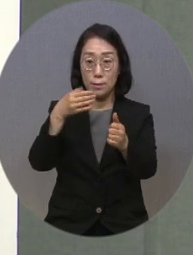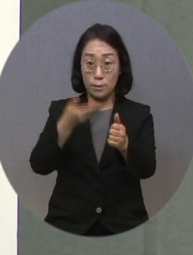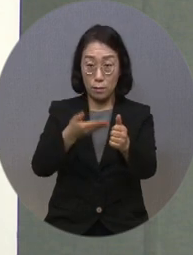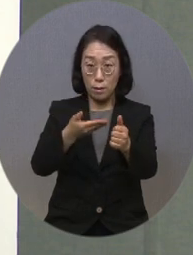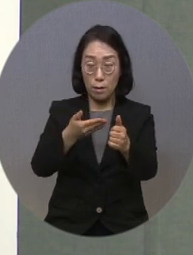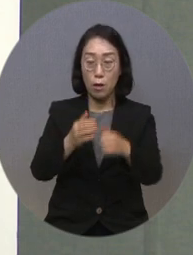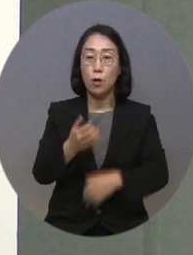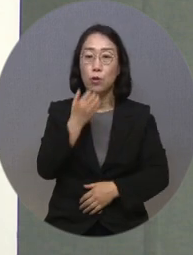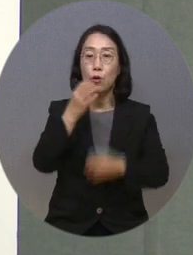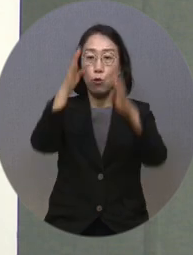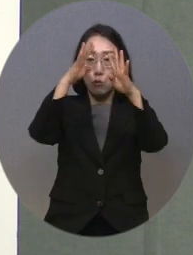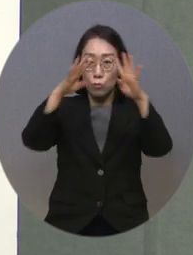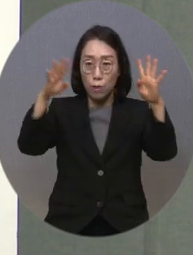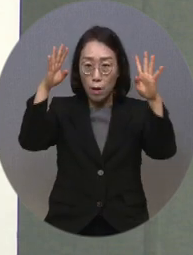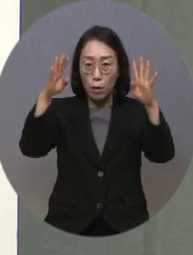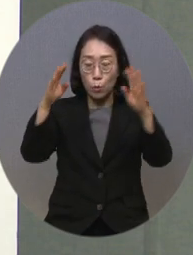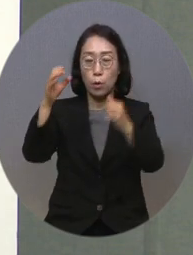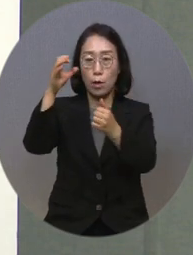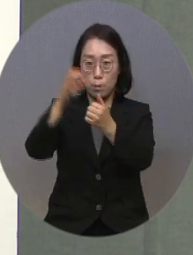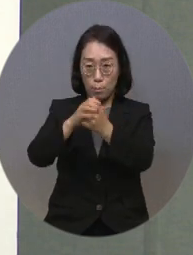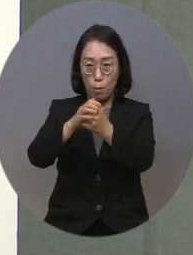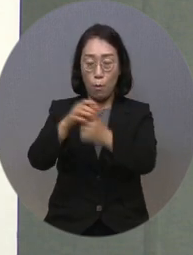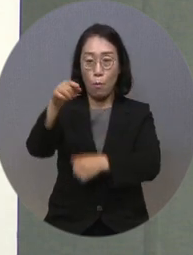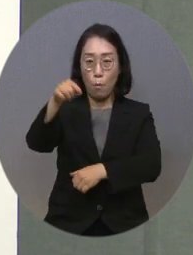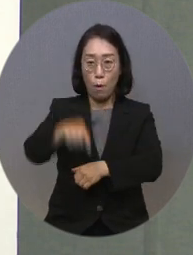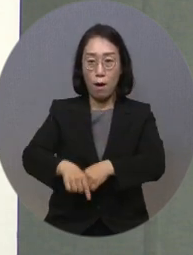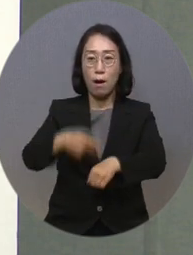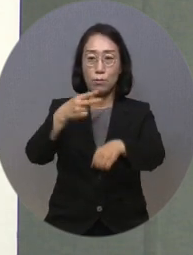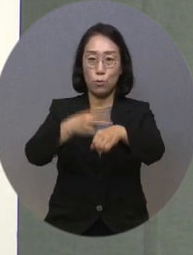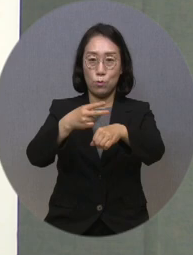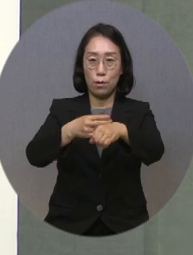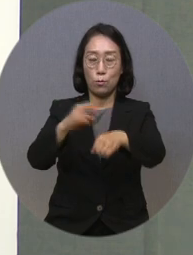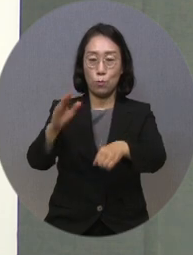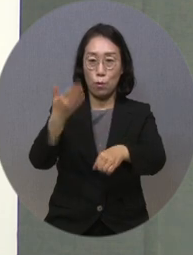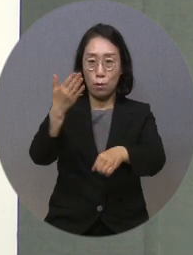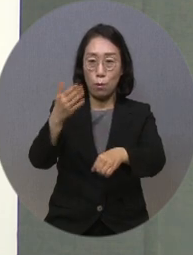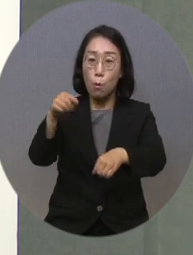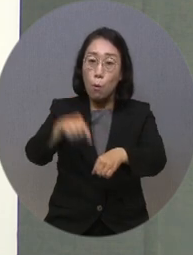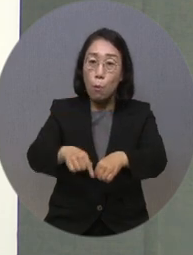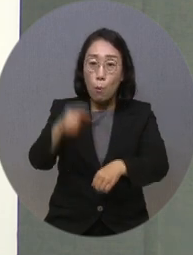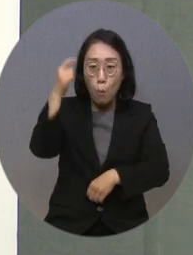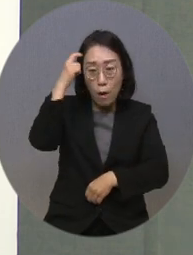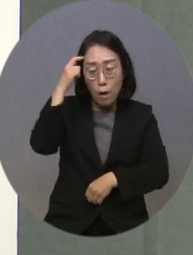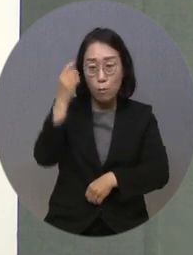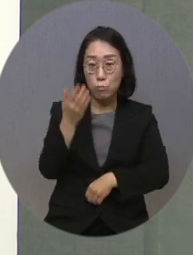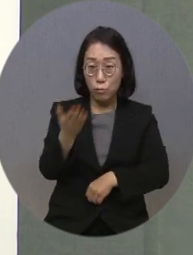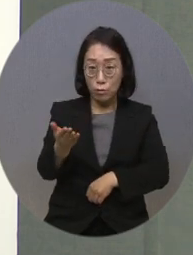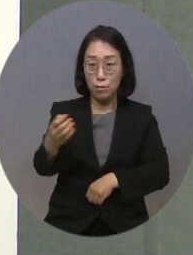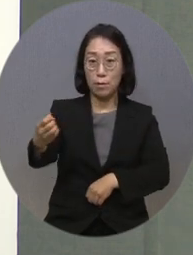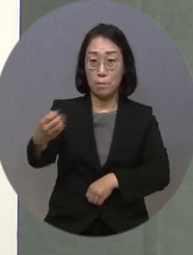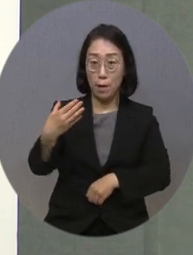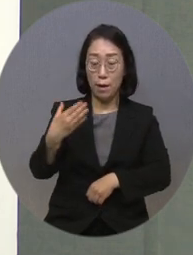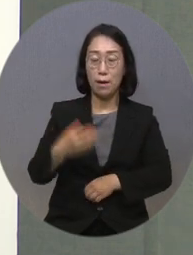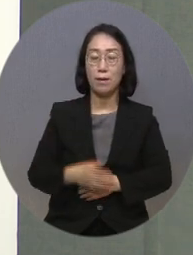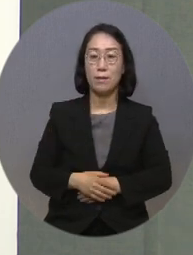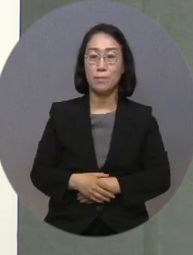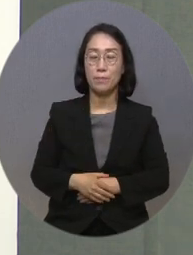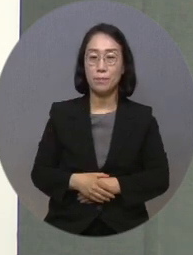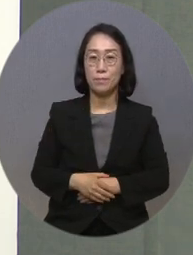우리 서울대학교에 부임을 한다고 합니다. 그래서 그 이유를 물어봤죠. 그랬더니 하는